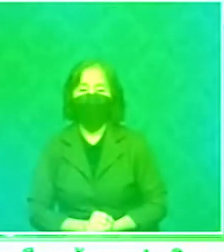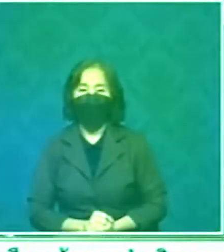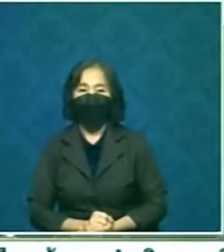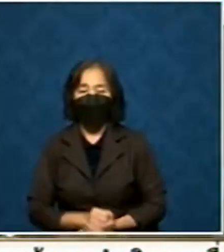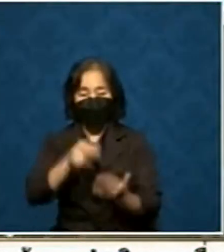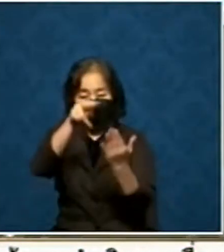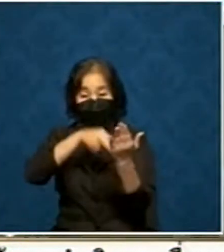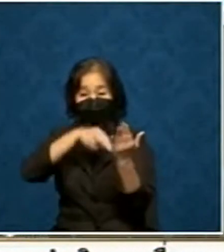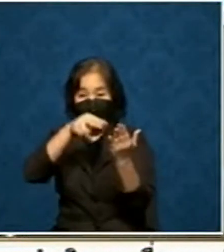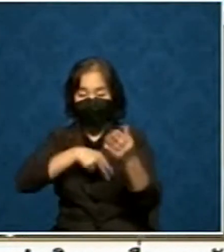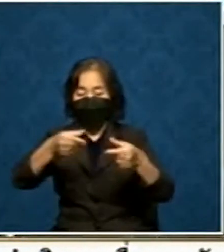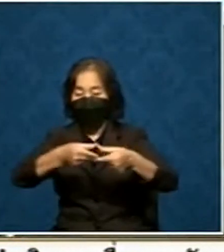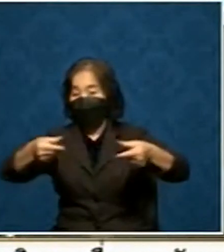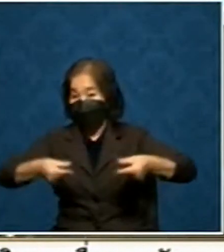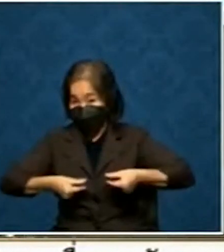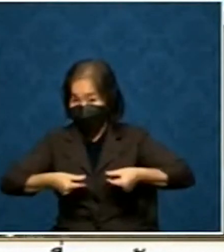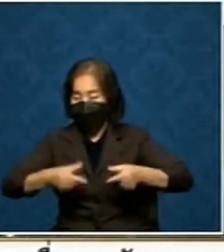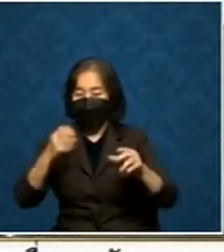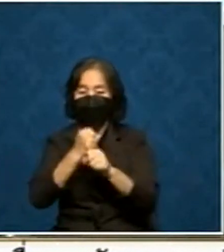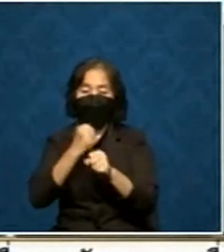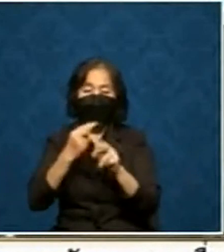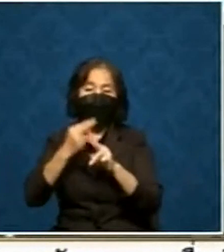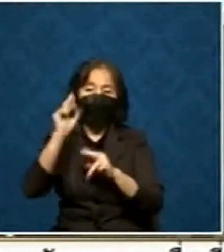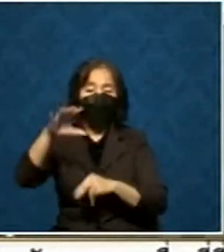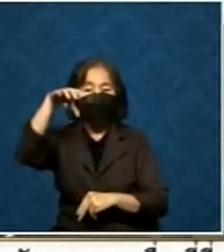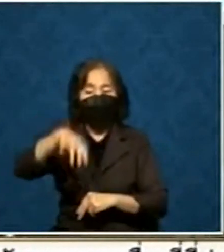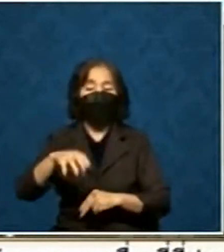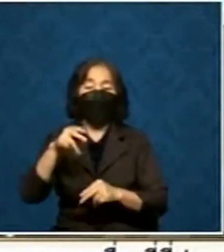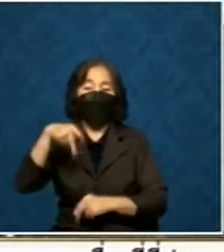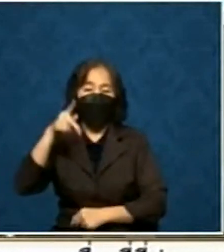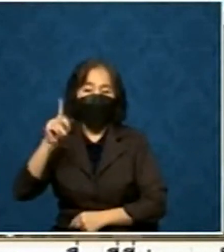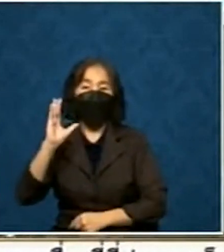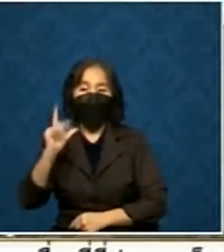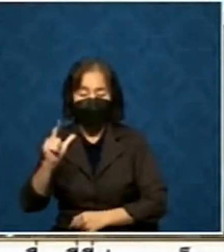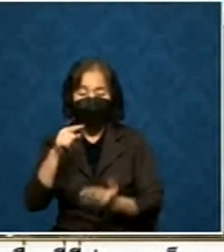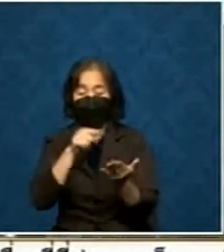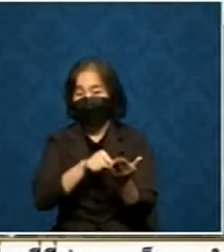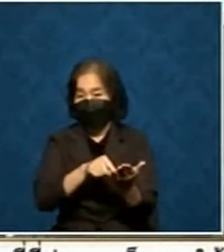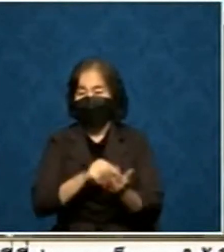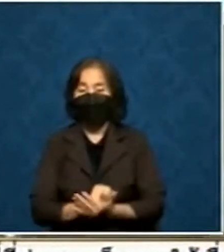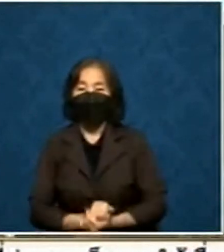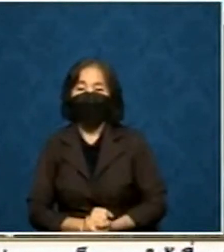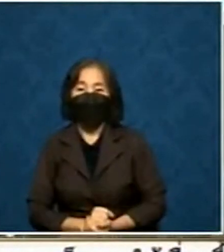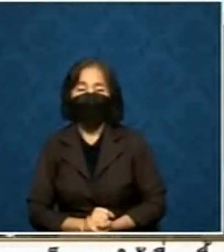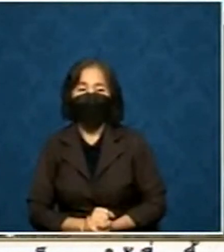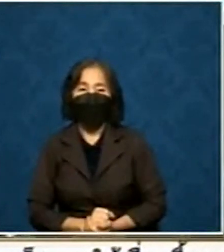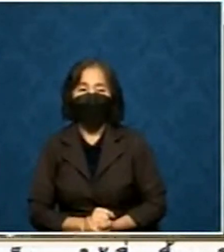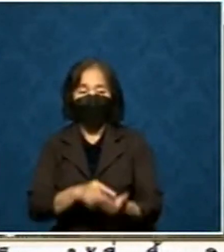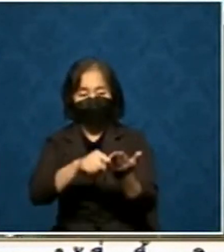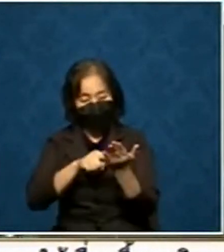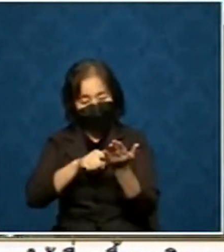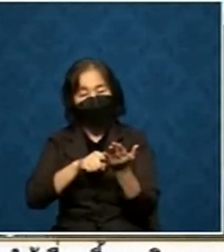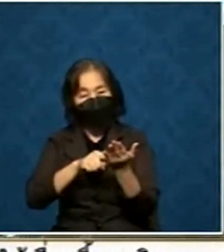ต่มาในวิโรธ ลกษณะอดิสอนภิปรายว่ารู้วาปาปช. รู้ว่าตนเสนอแนะด้วยความสจิธิใจ สิงทได้